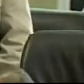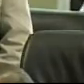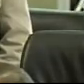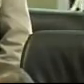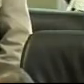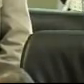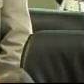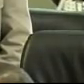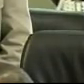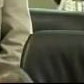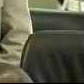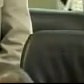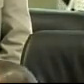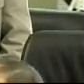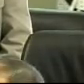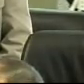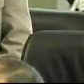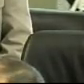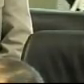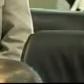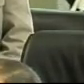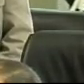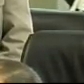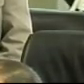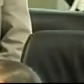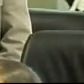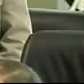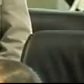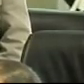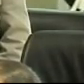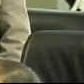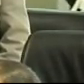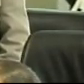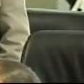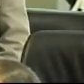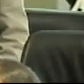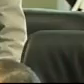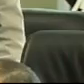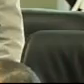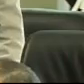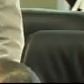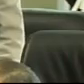kunamanta, kallarispa, ñukanchi shimita, ama chingachishunchi.